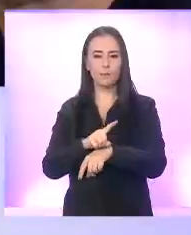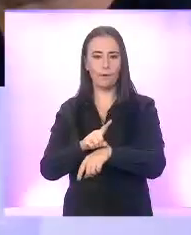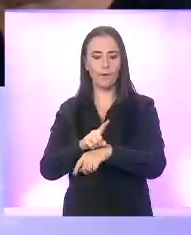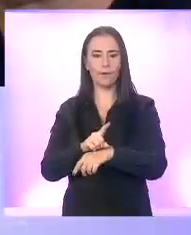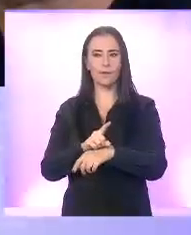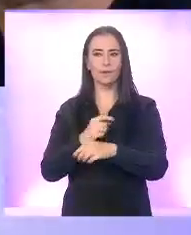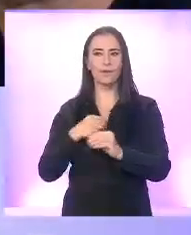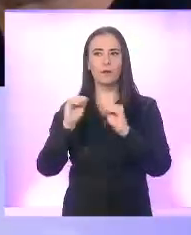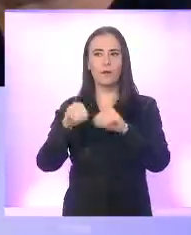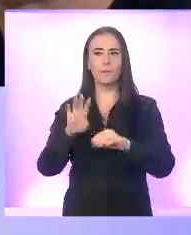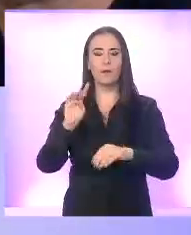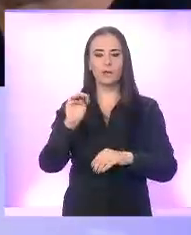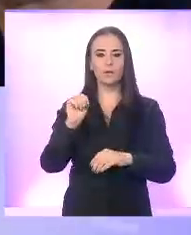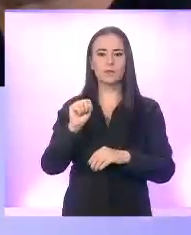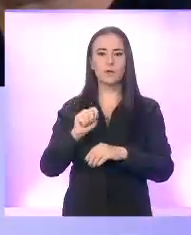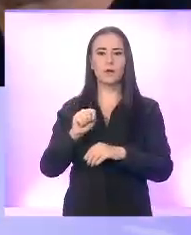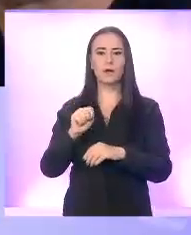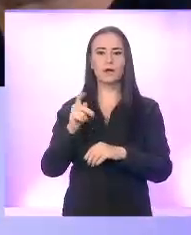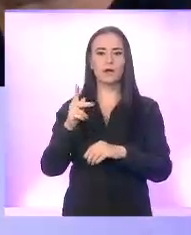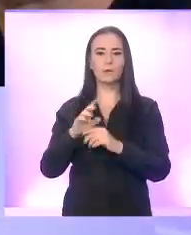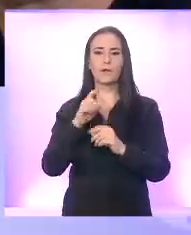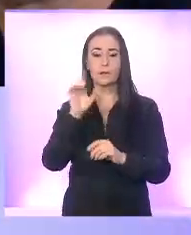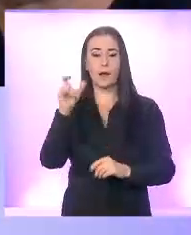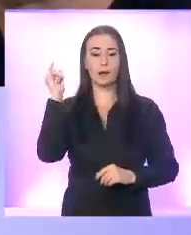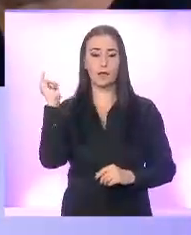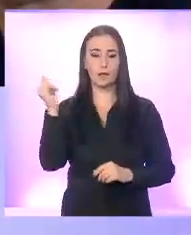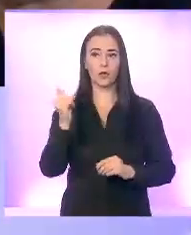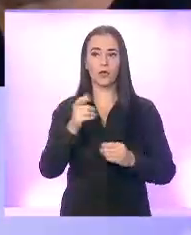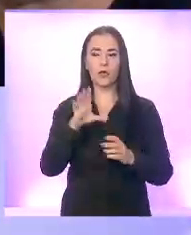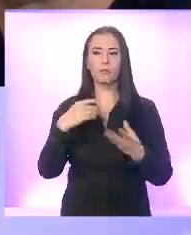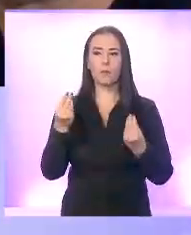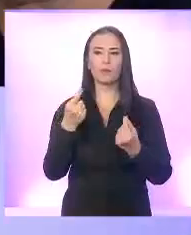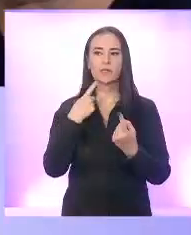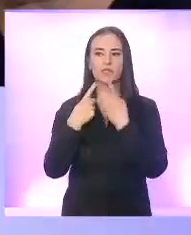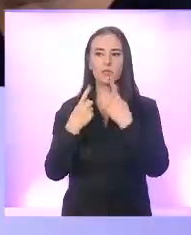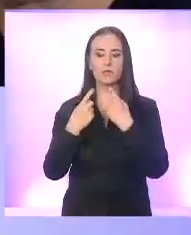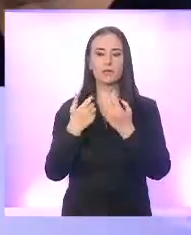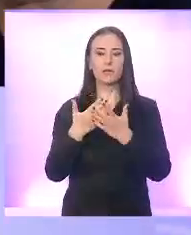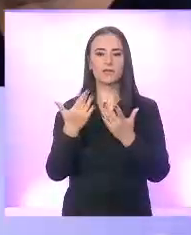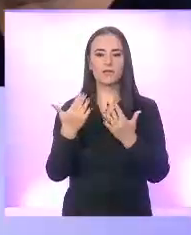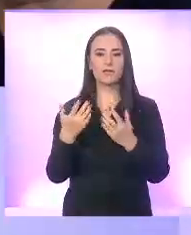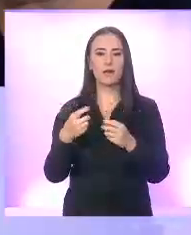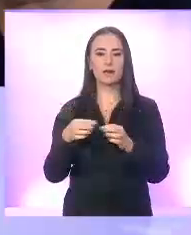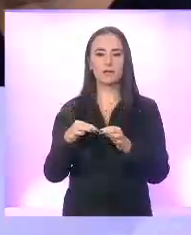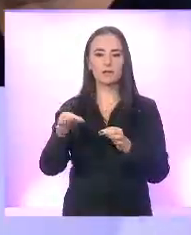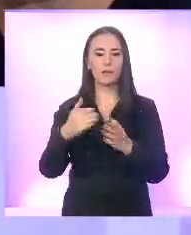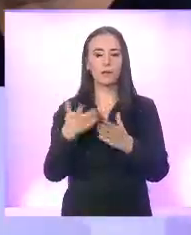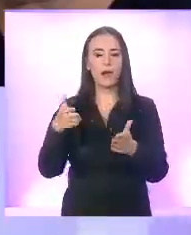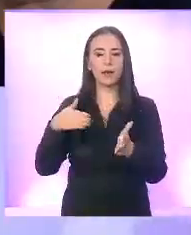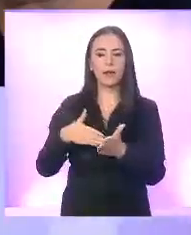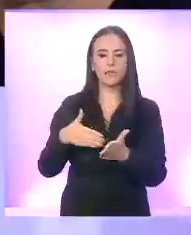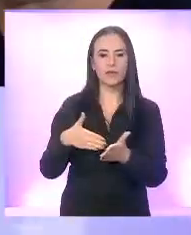marfă, 40 ceva de kilometri la călătorie. Este chiar mai mică decât viteza trenului din perioada